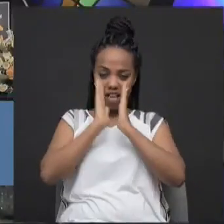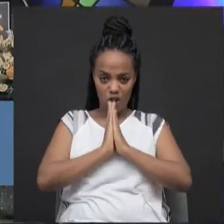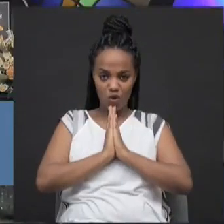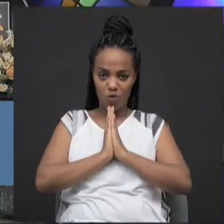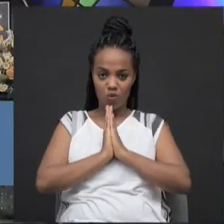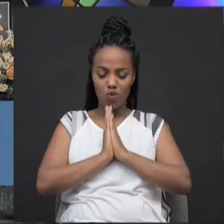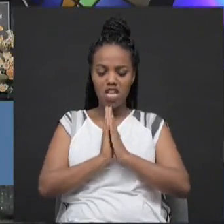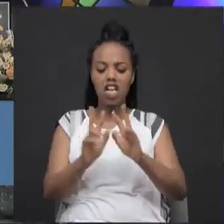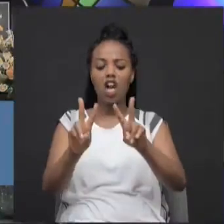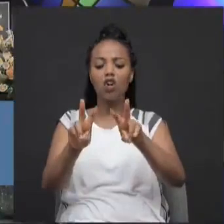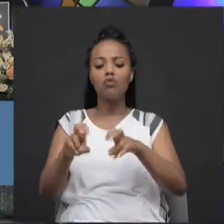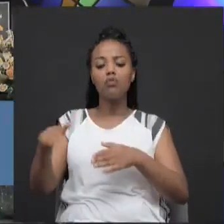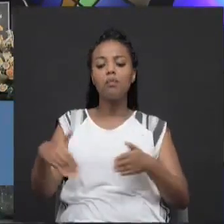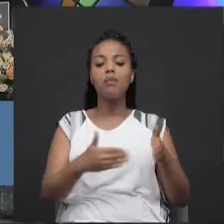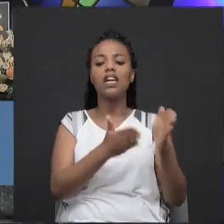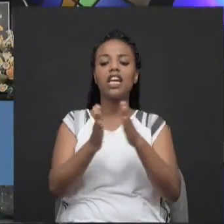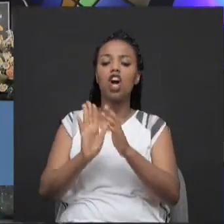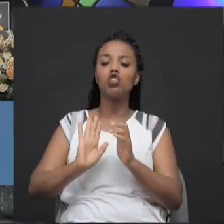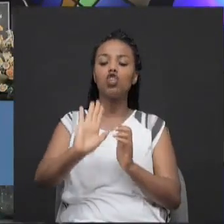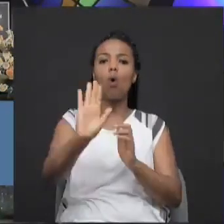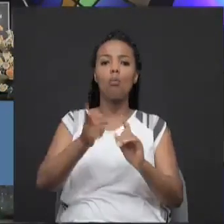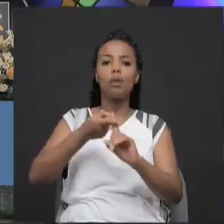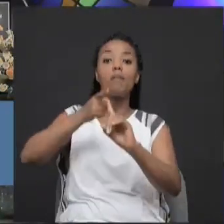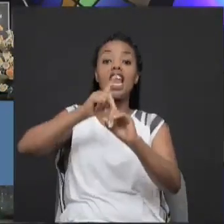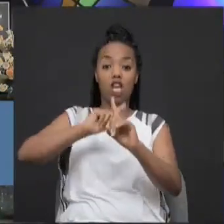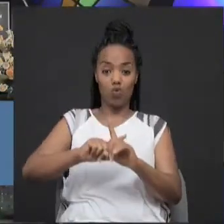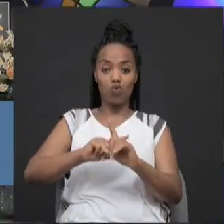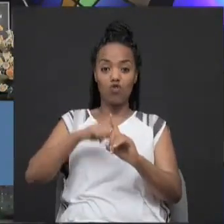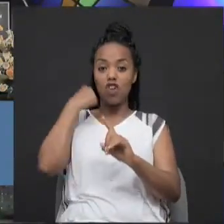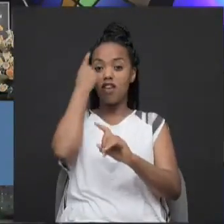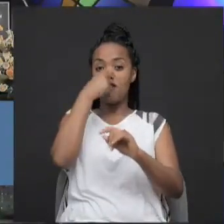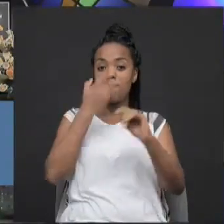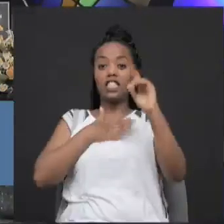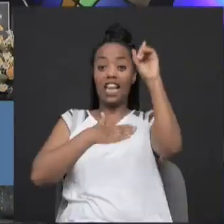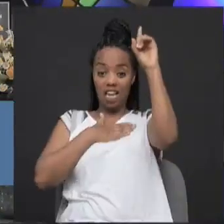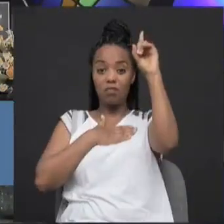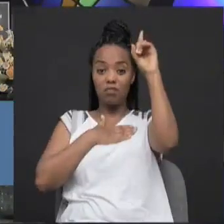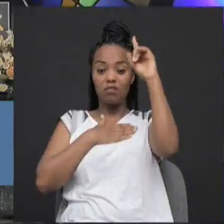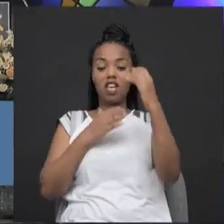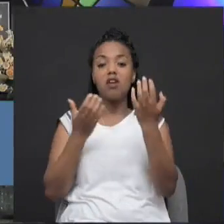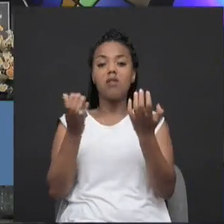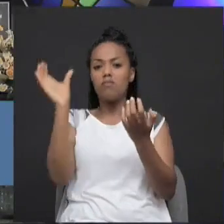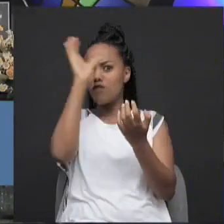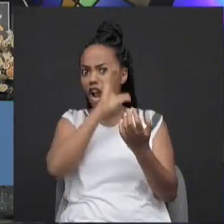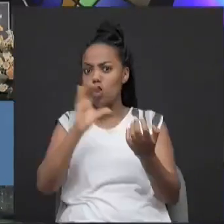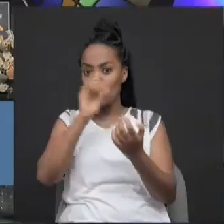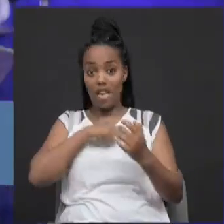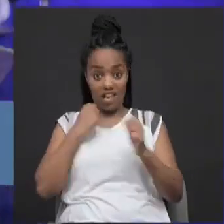ከክፉ መንገዳቸው ቢመለሱ ፊቴንም ቢፈልጉ የኛን ድርሻ ነው